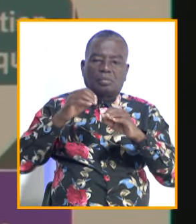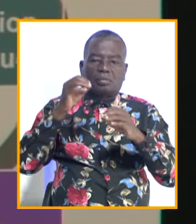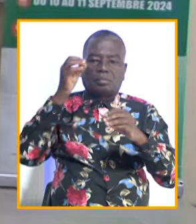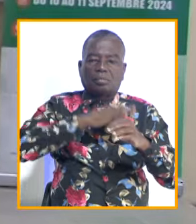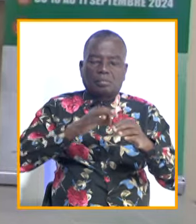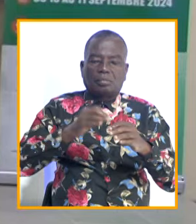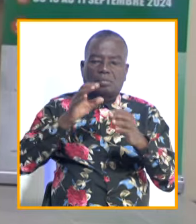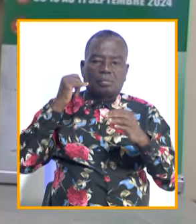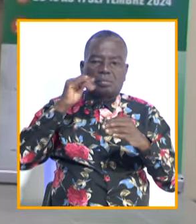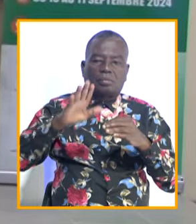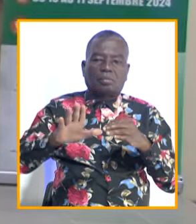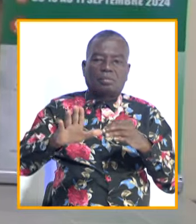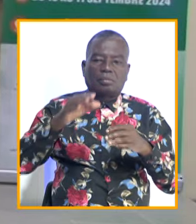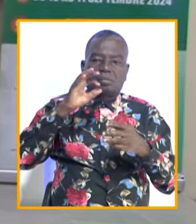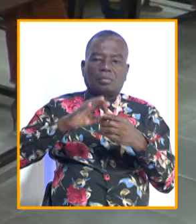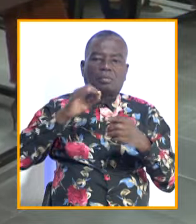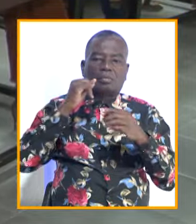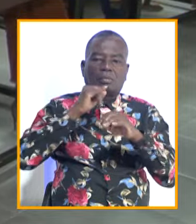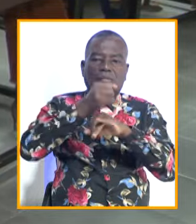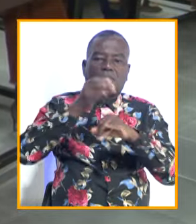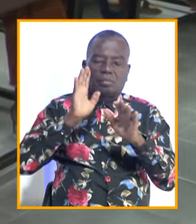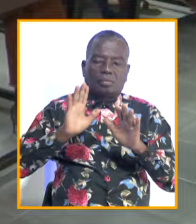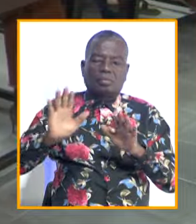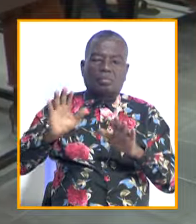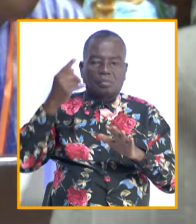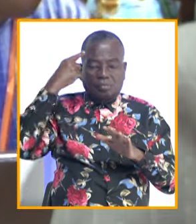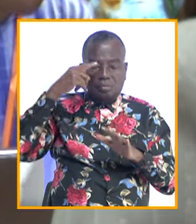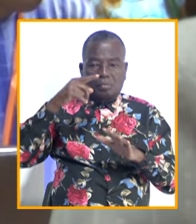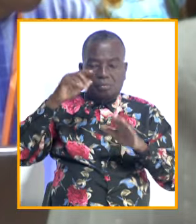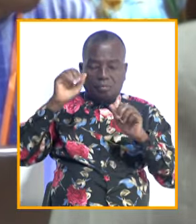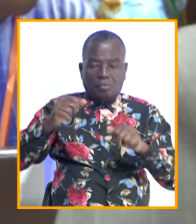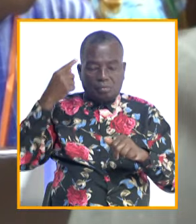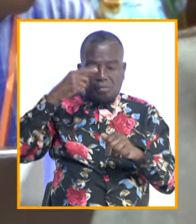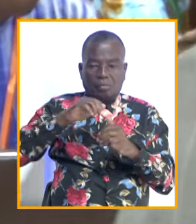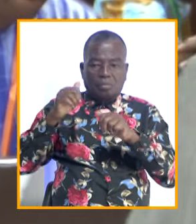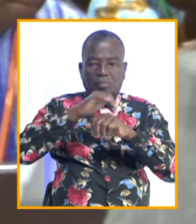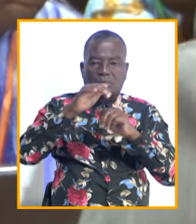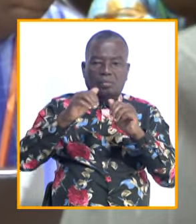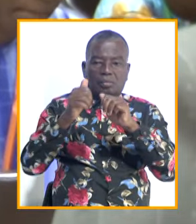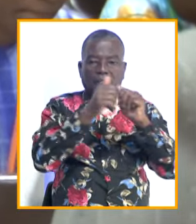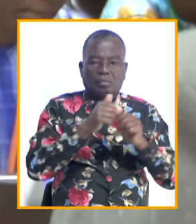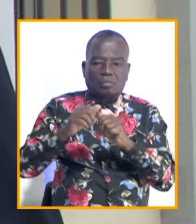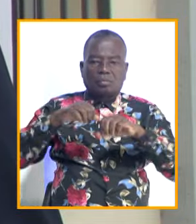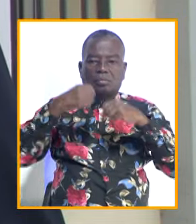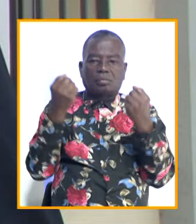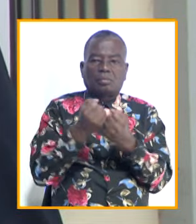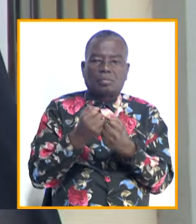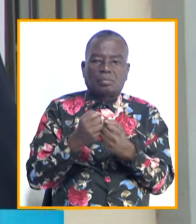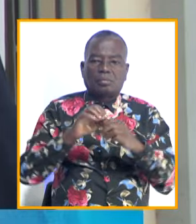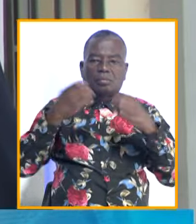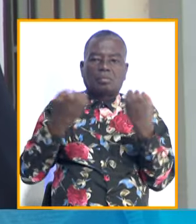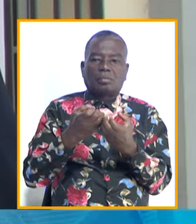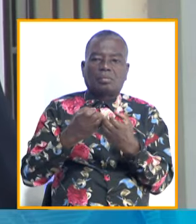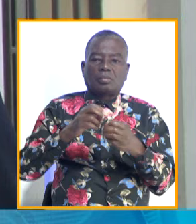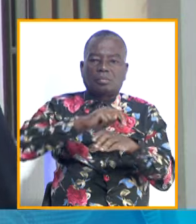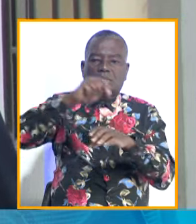et d'ajouter que cet investissement est un levier puissant pour l'ensemble de la société, propulsant l'égalité des sexes. La Commission nationale du